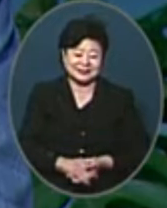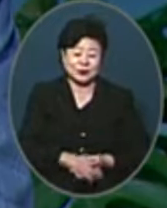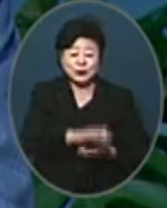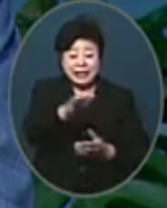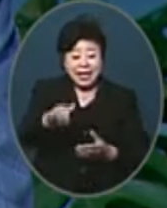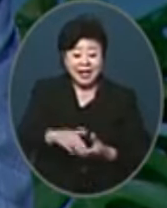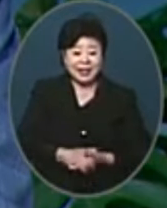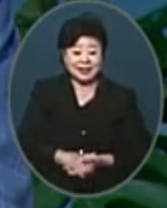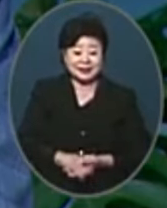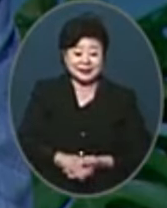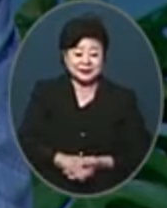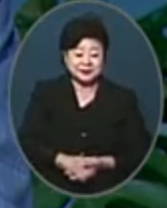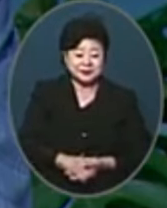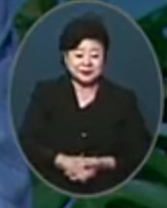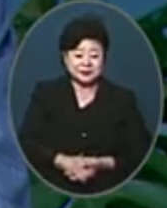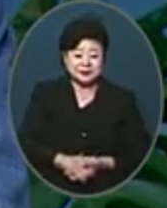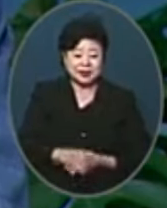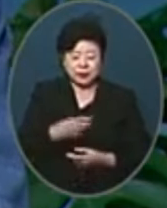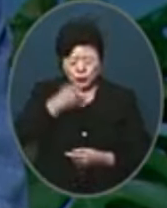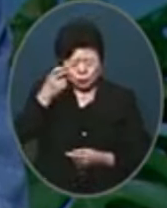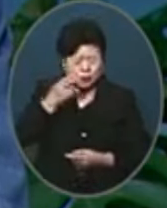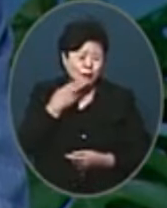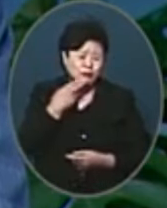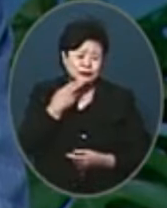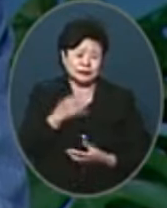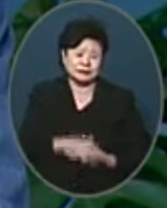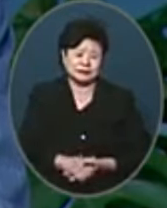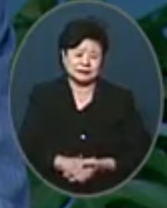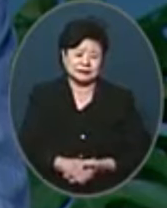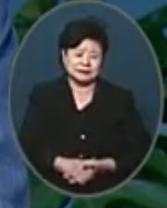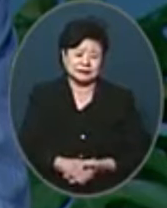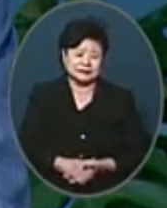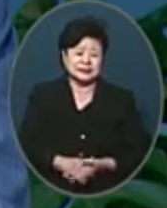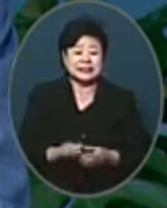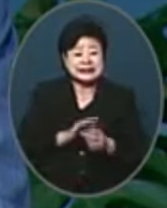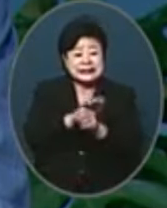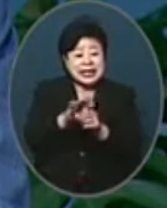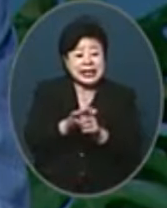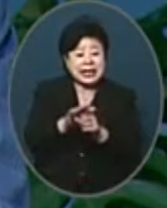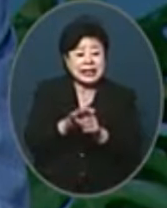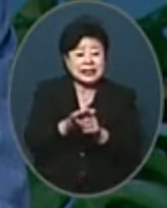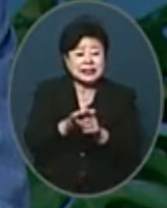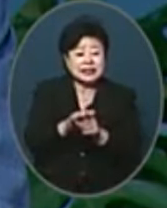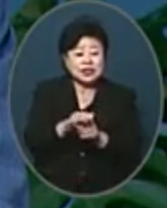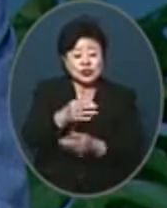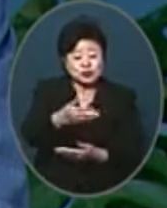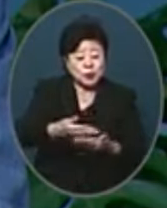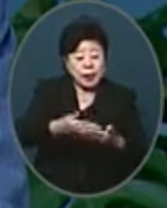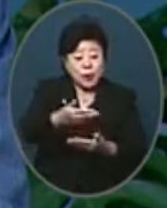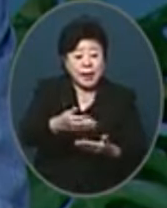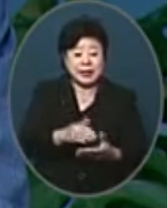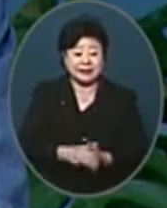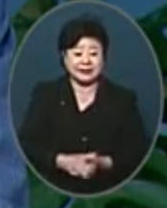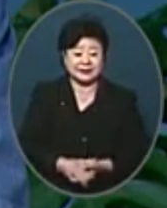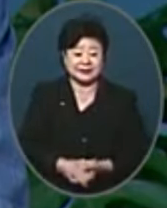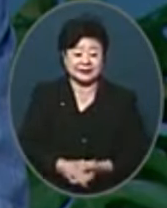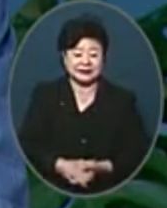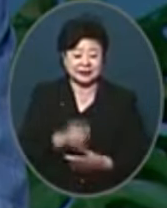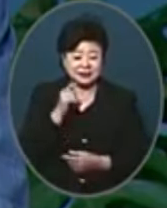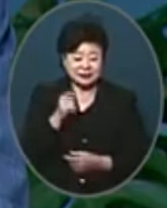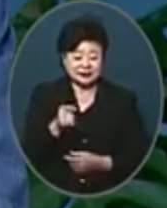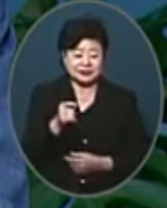우리가 잘난 것이 없어도 사랑을 주고 사랑을 받을 수 있으면